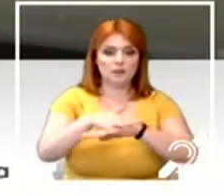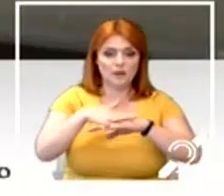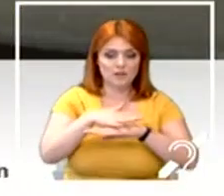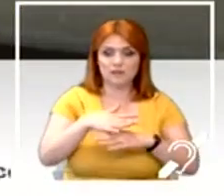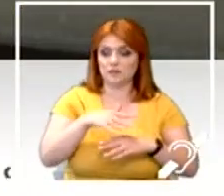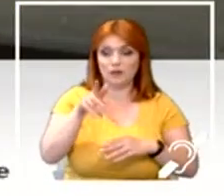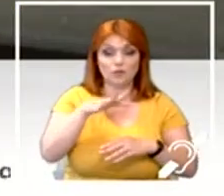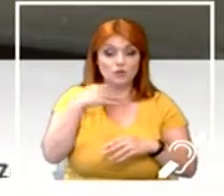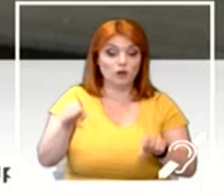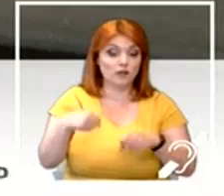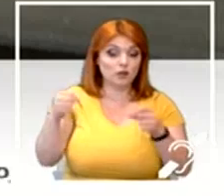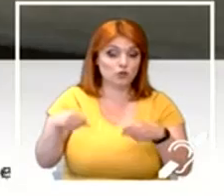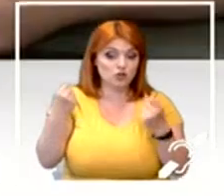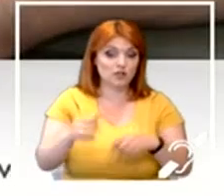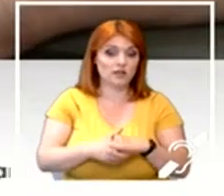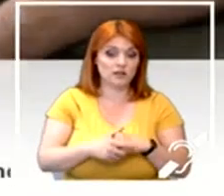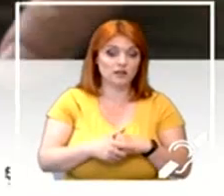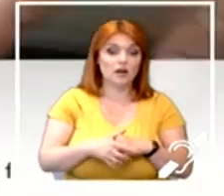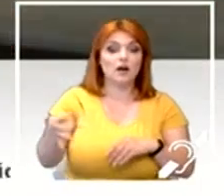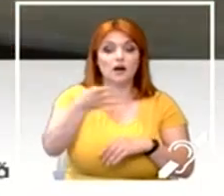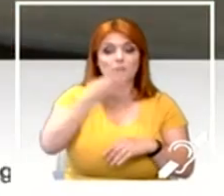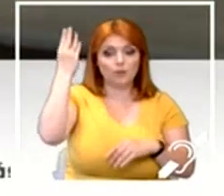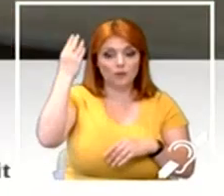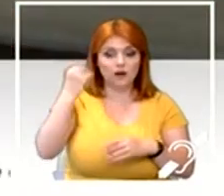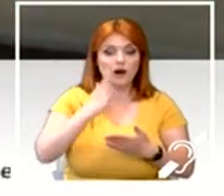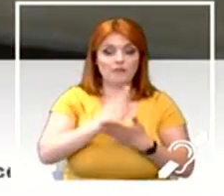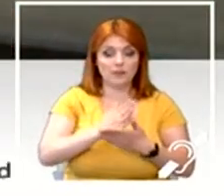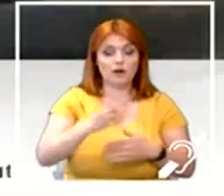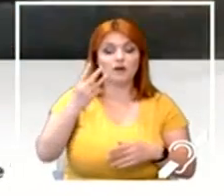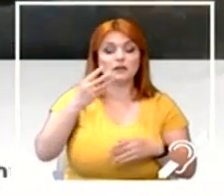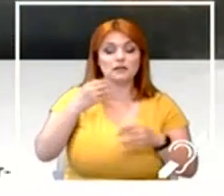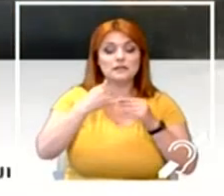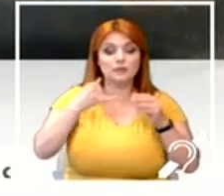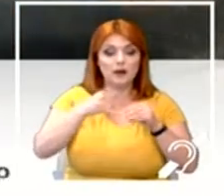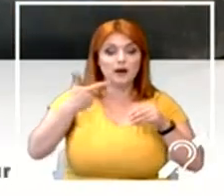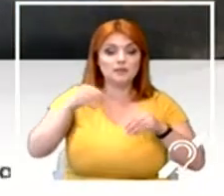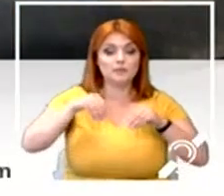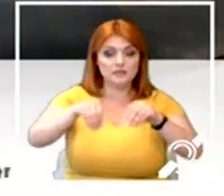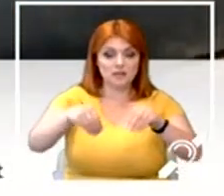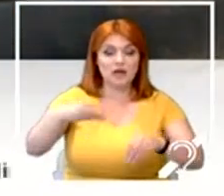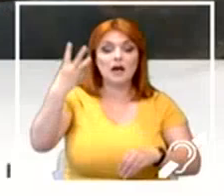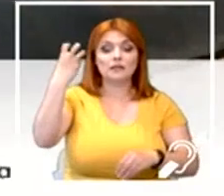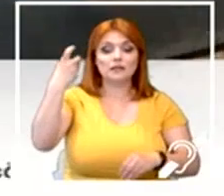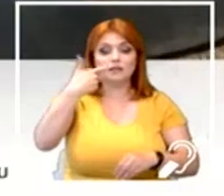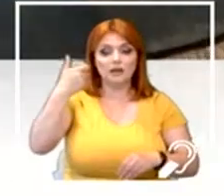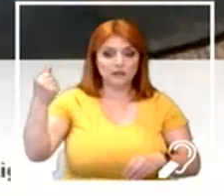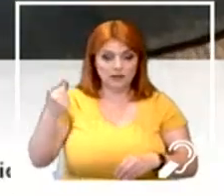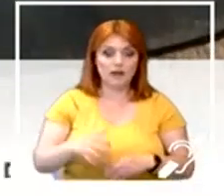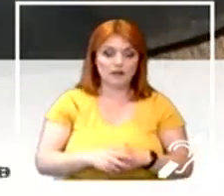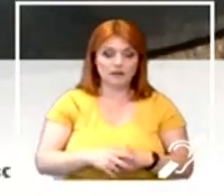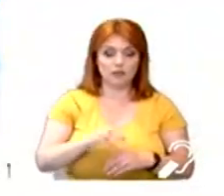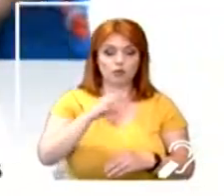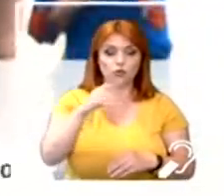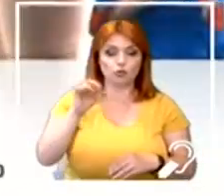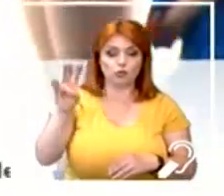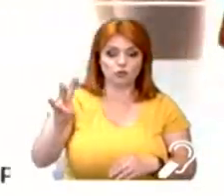În Republica Moldova se cultivă peste 300 de hectare cu tutun. Pagubele provocate sănătății populației depășesc anual